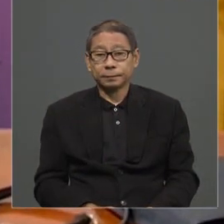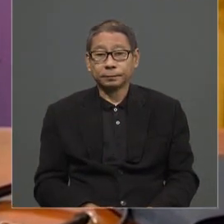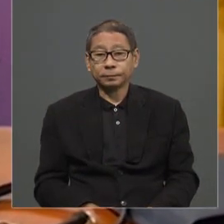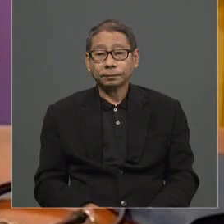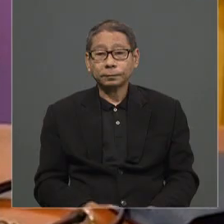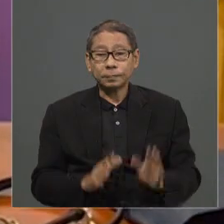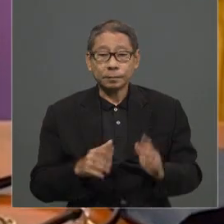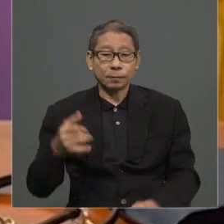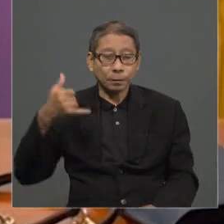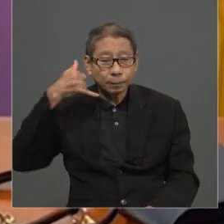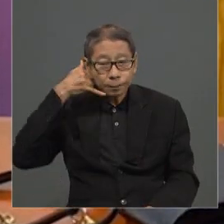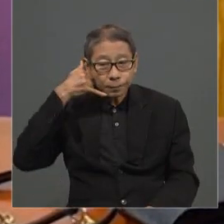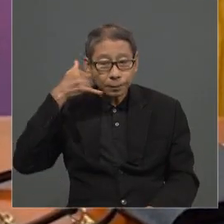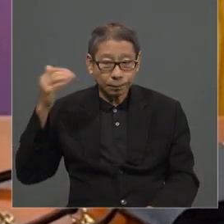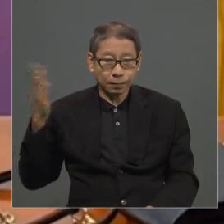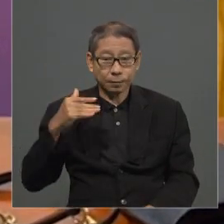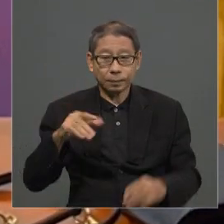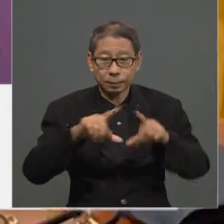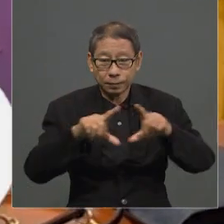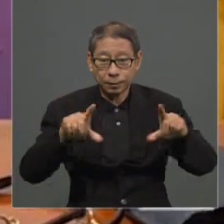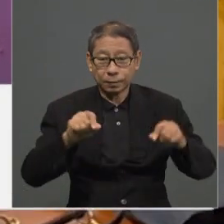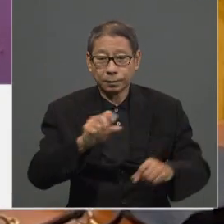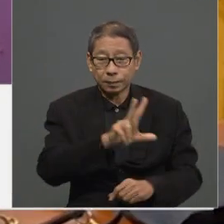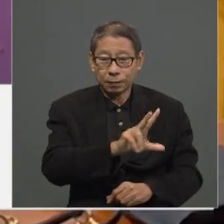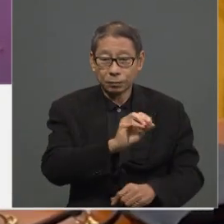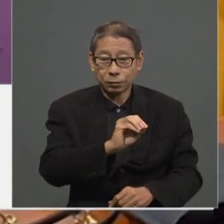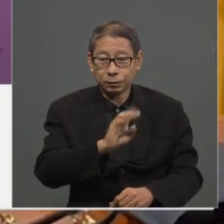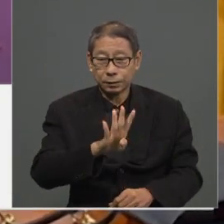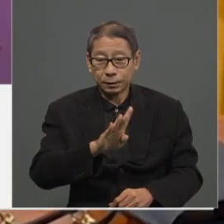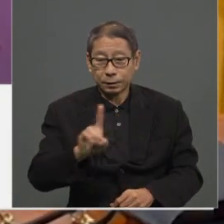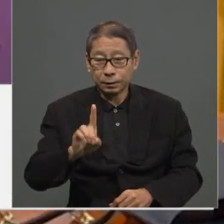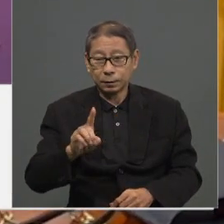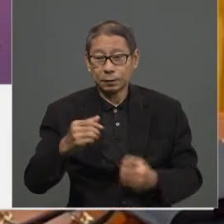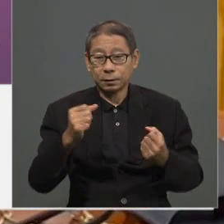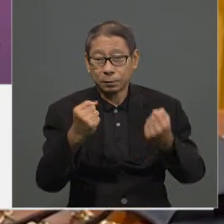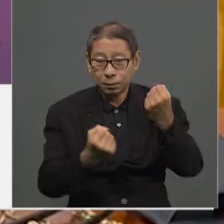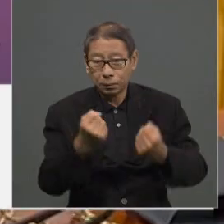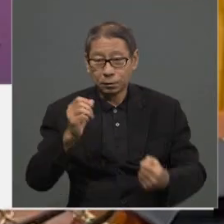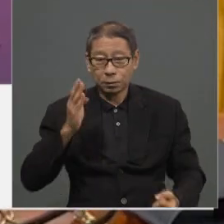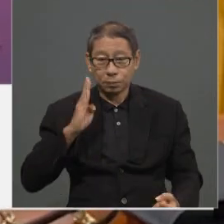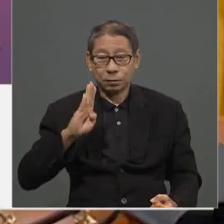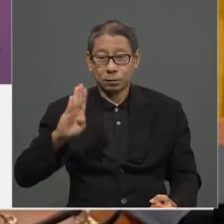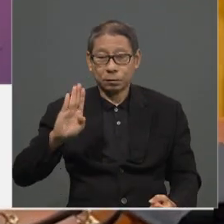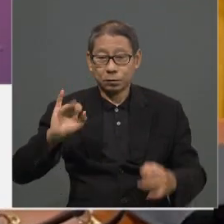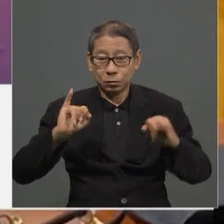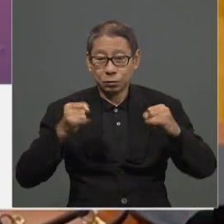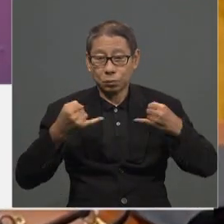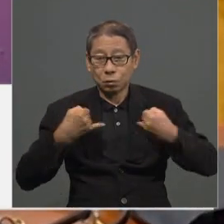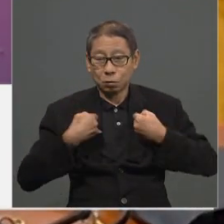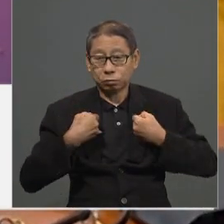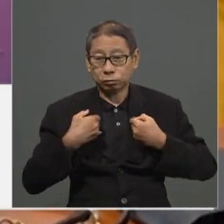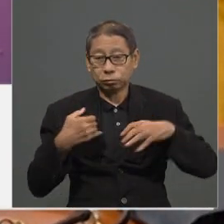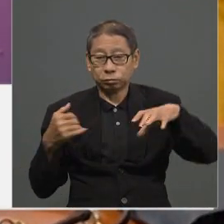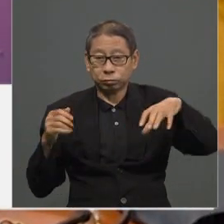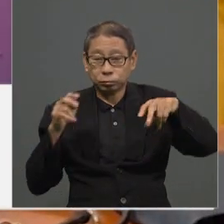ได้รับแจ้งว่ารถคันหมายเลขทะเบียน300411ที่อยู่ในประกอบการขนของคุณปนิสราชินบุตรอะไม่ได้เ